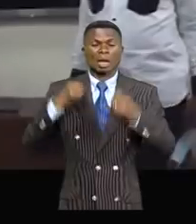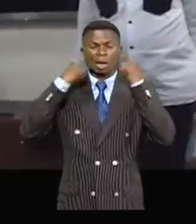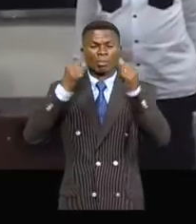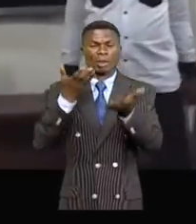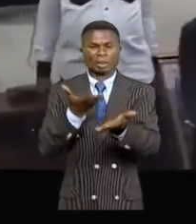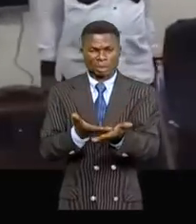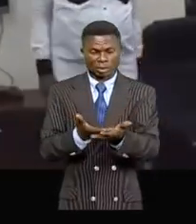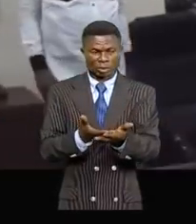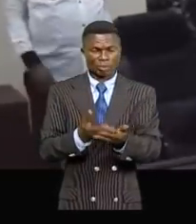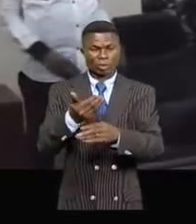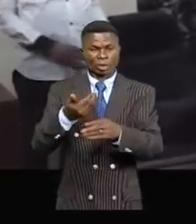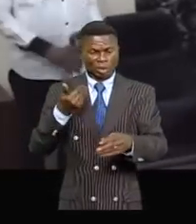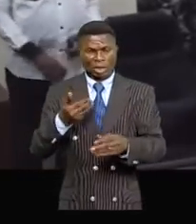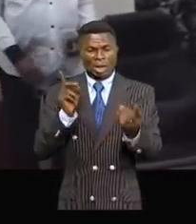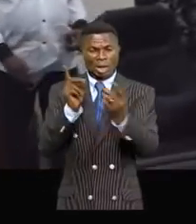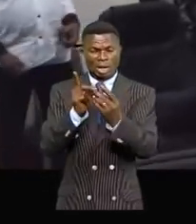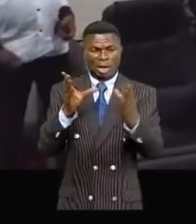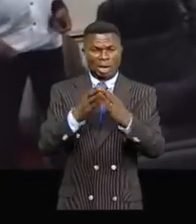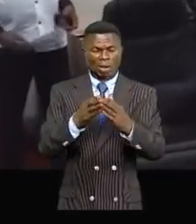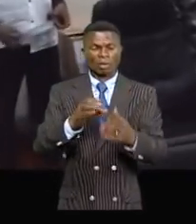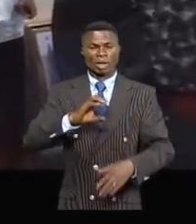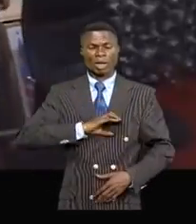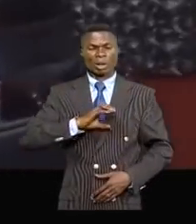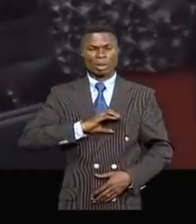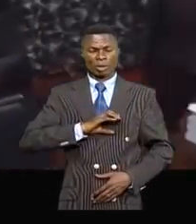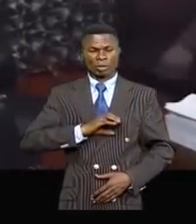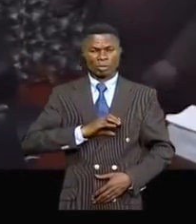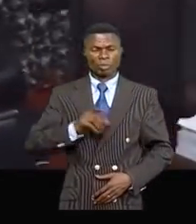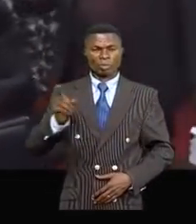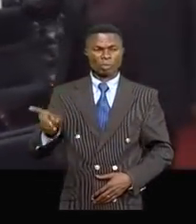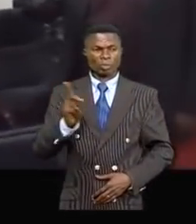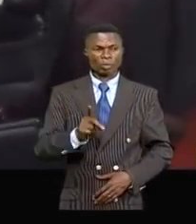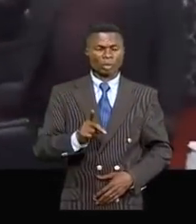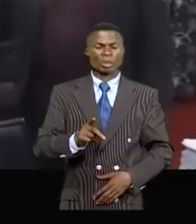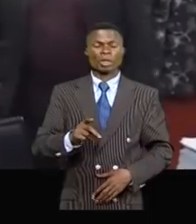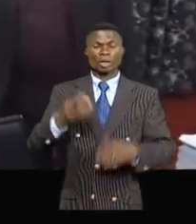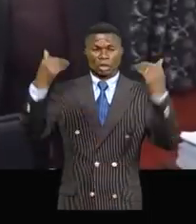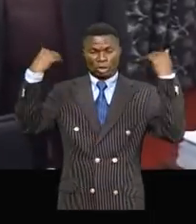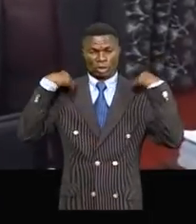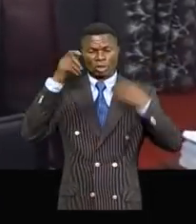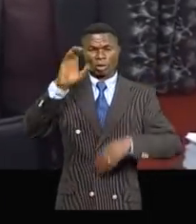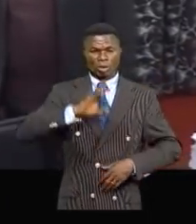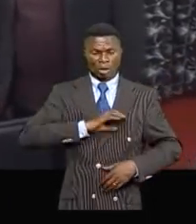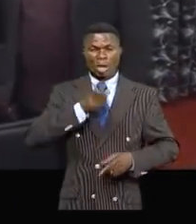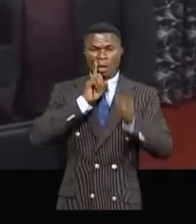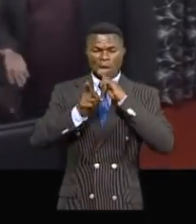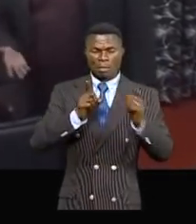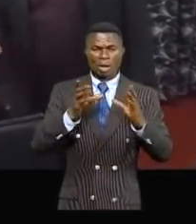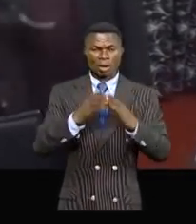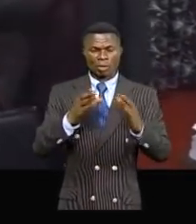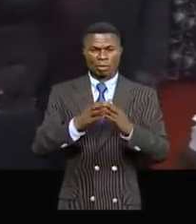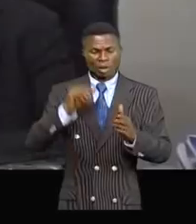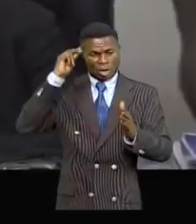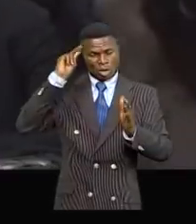criminalité. Bien avant ses contacts avec les hommes en uniforme, Philemon Patience Mouchi Diave a échangé avec